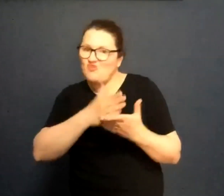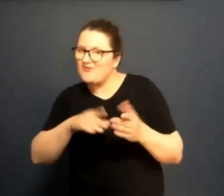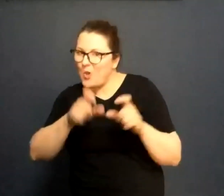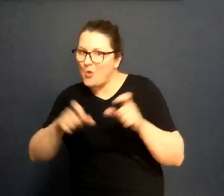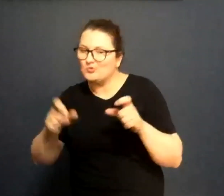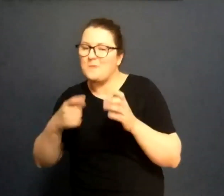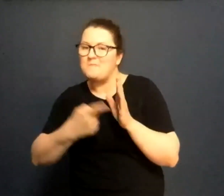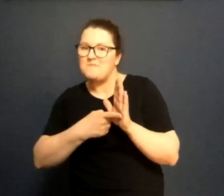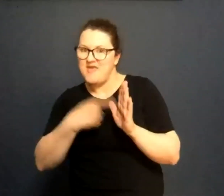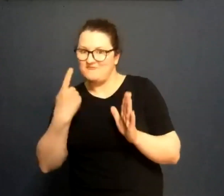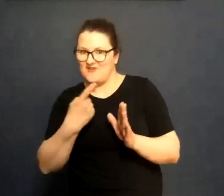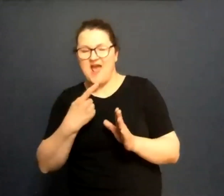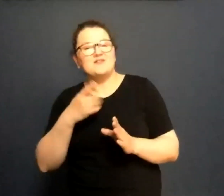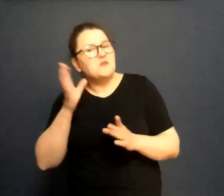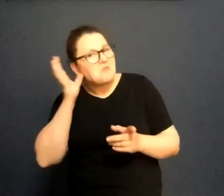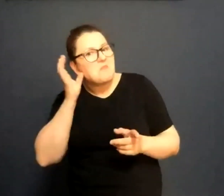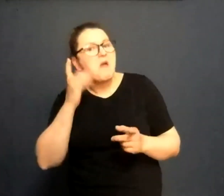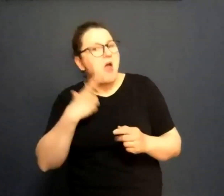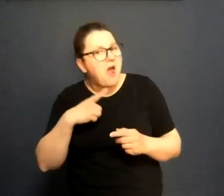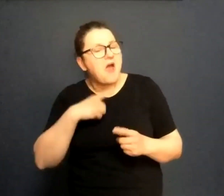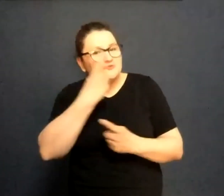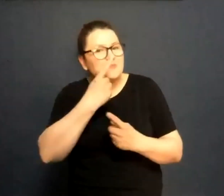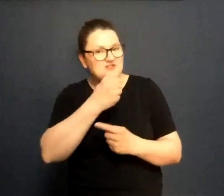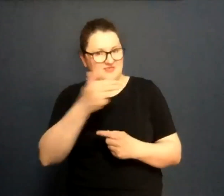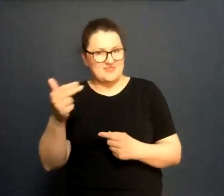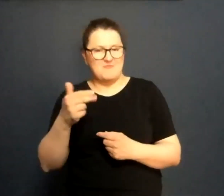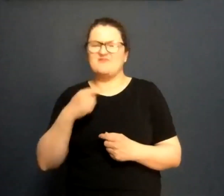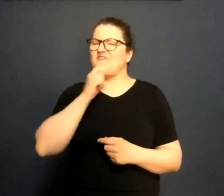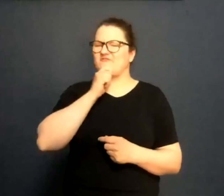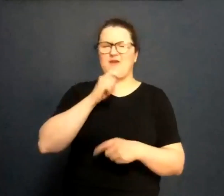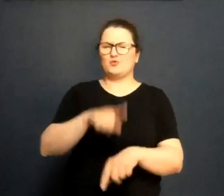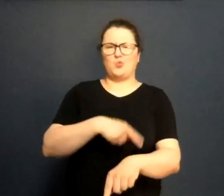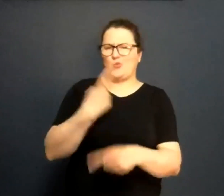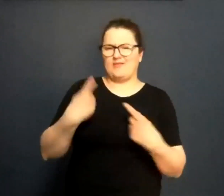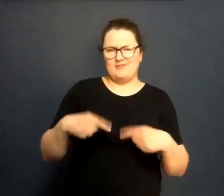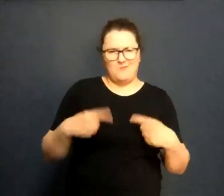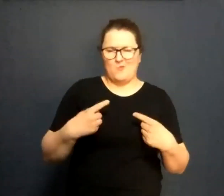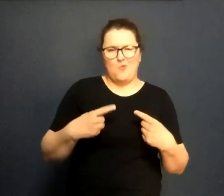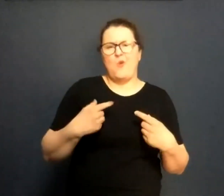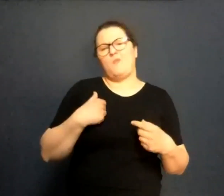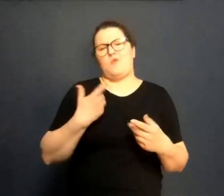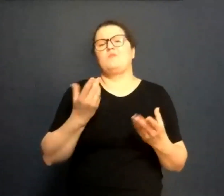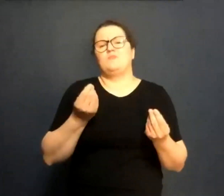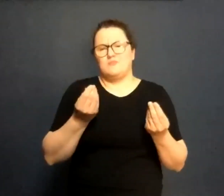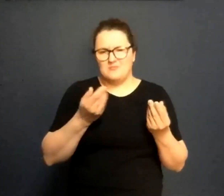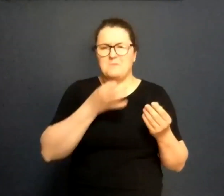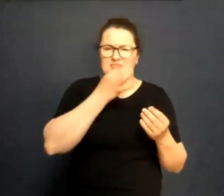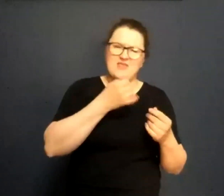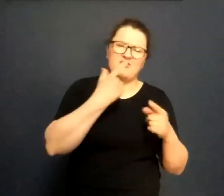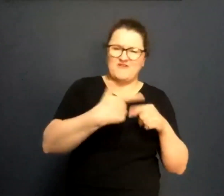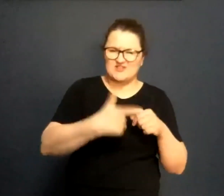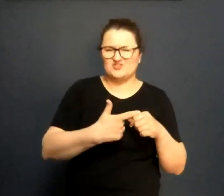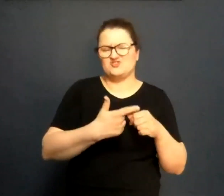rówieśnicy myślą na ten temat. Ten wywiad nie był długi, bo nie było sensu ich męczyć dwudziestoma pytaniami, ale